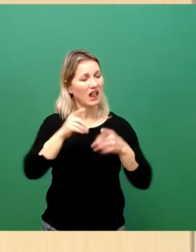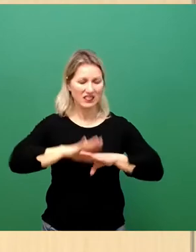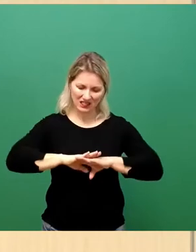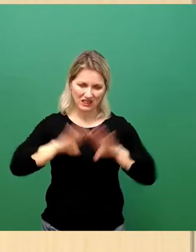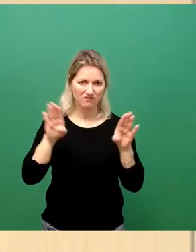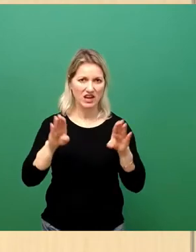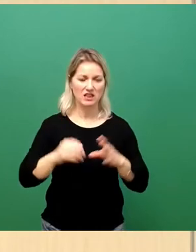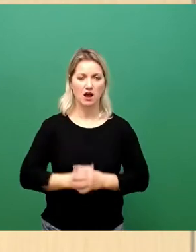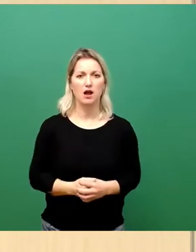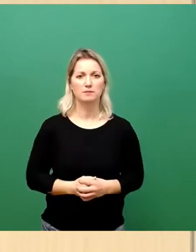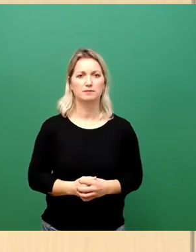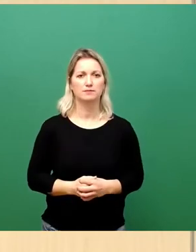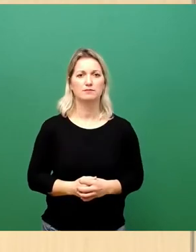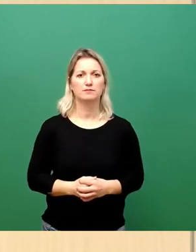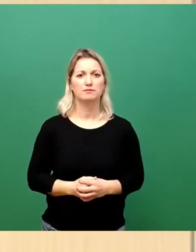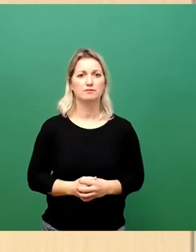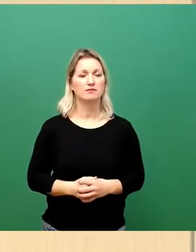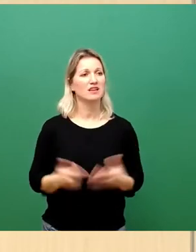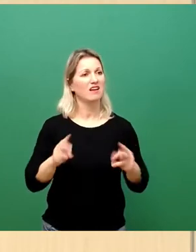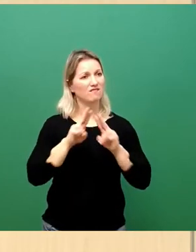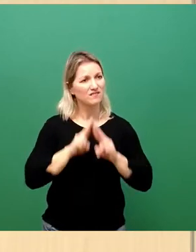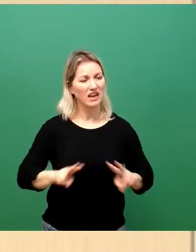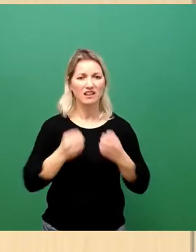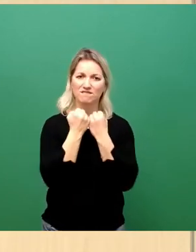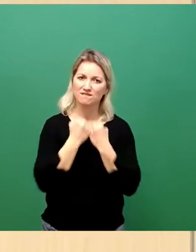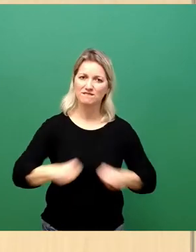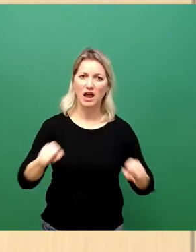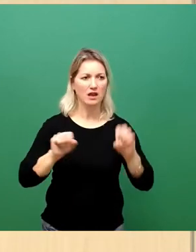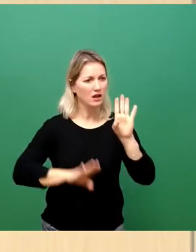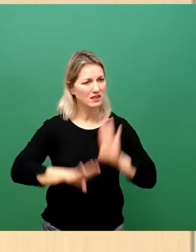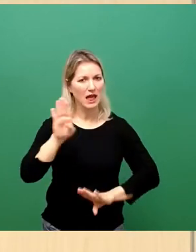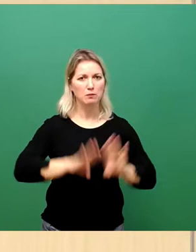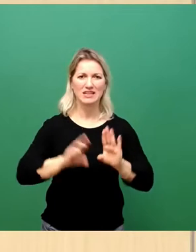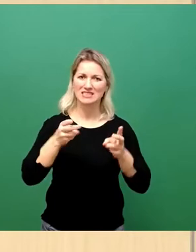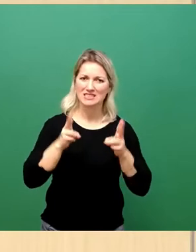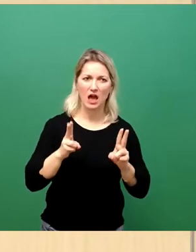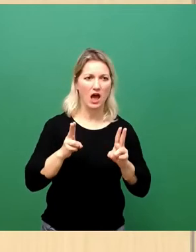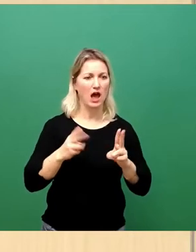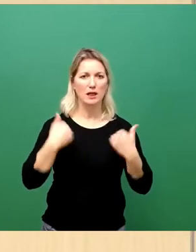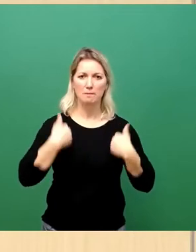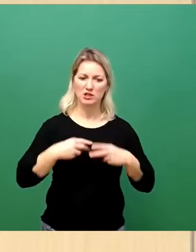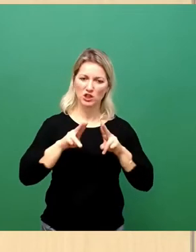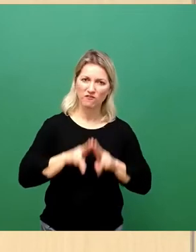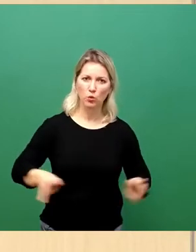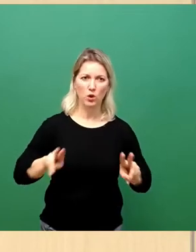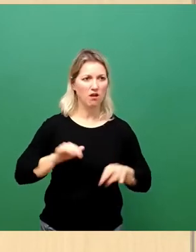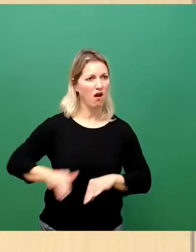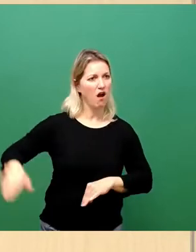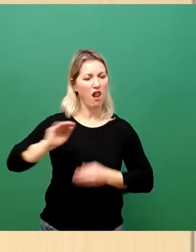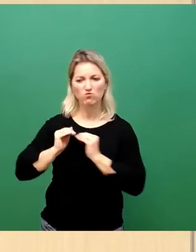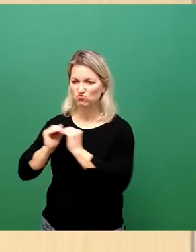Frieden, Freiheit, Demokratie und Sicherheit, die Würde des Menschen und die Gleichstellung aller BürgerInnen in Europa ohne